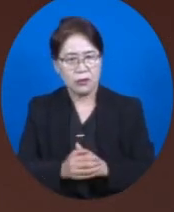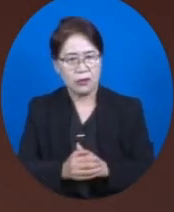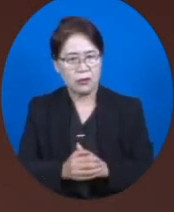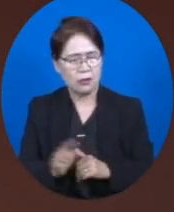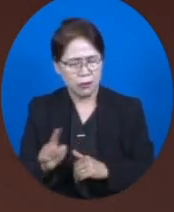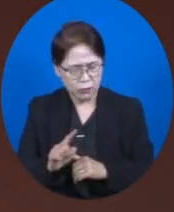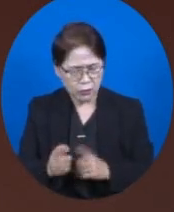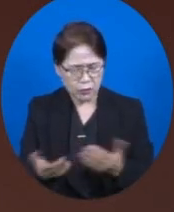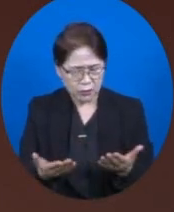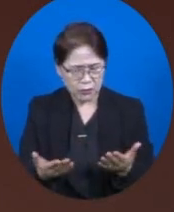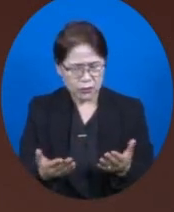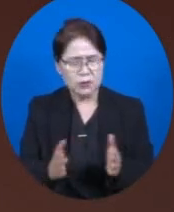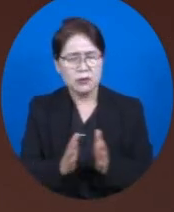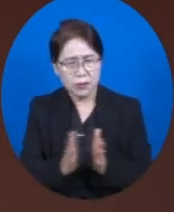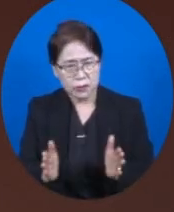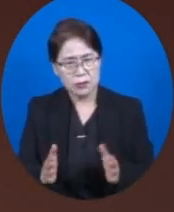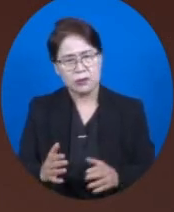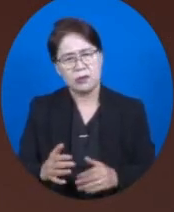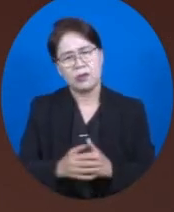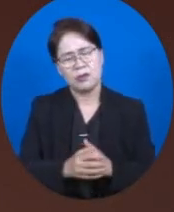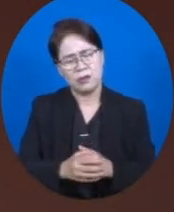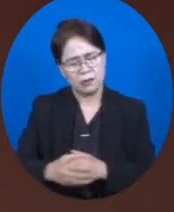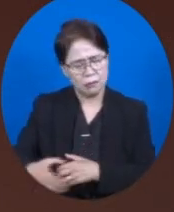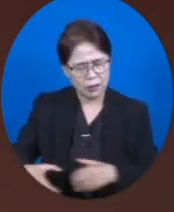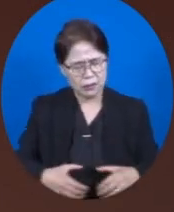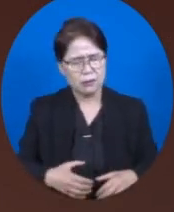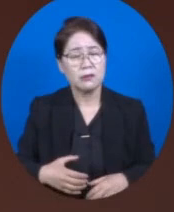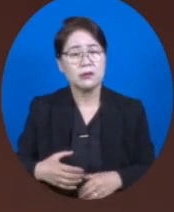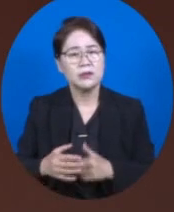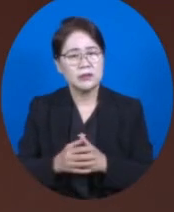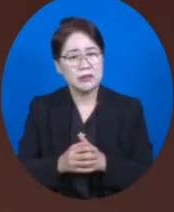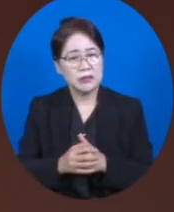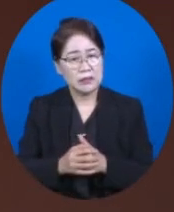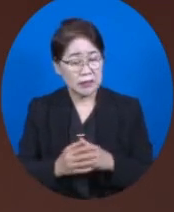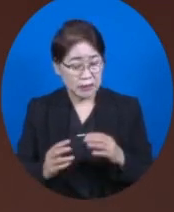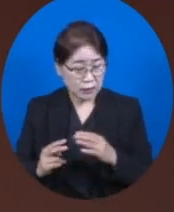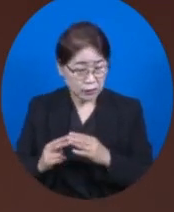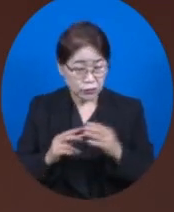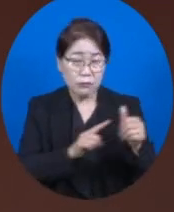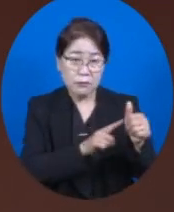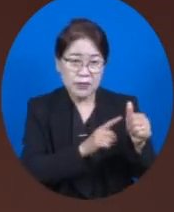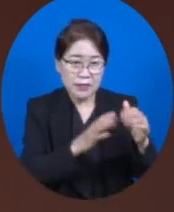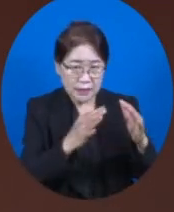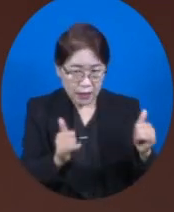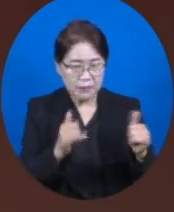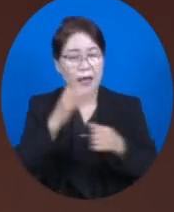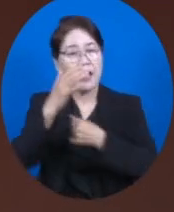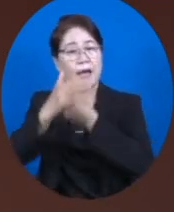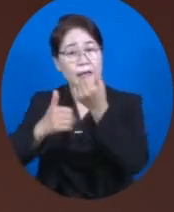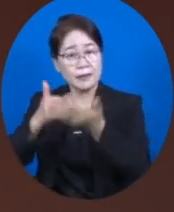어디에서부터 손을 대어야 할지 모르고 망설이는 예수를 바벨에게 하나님은